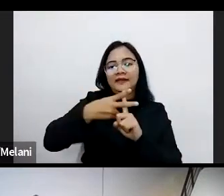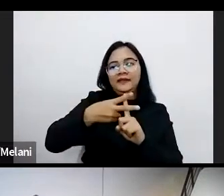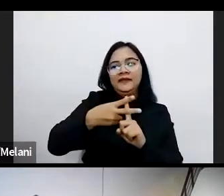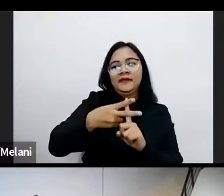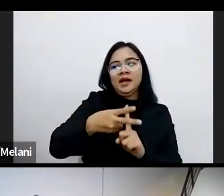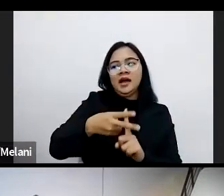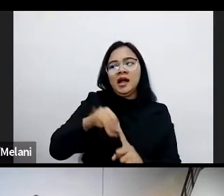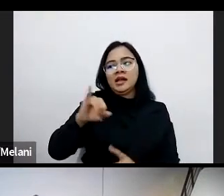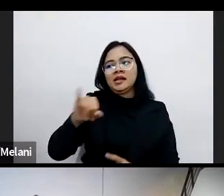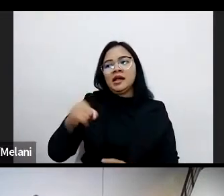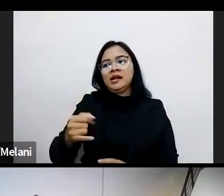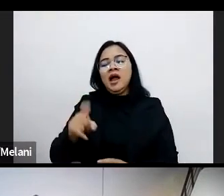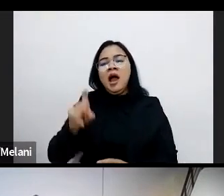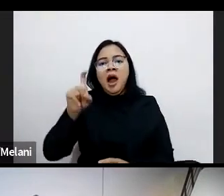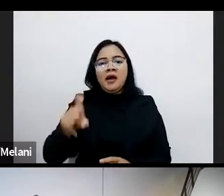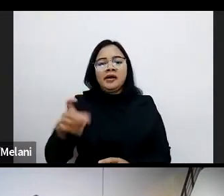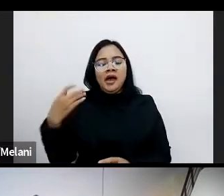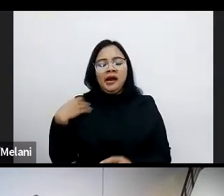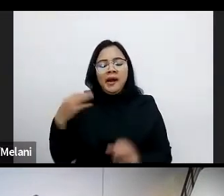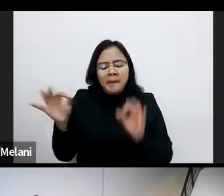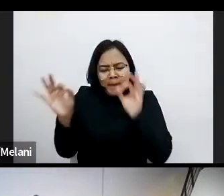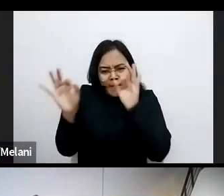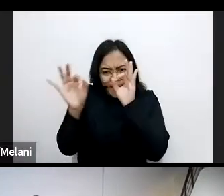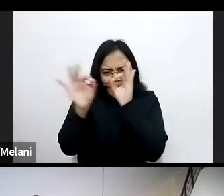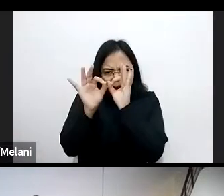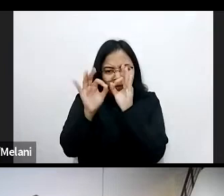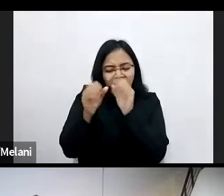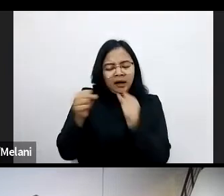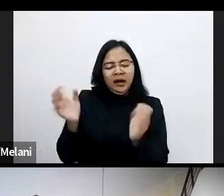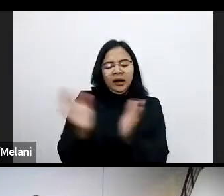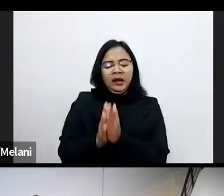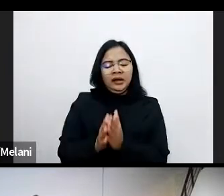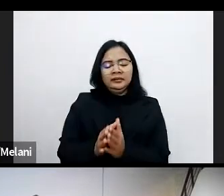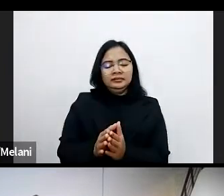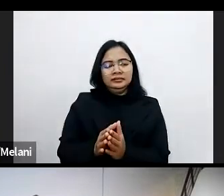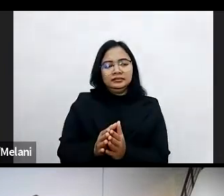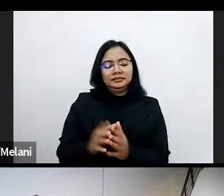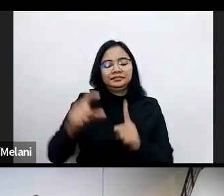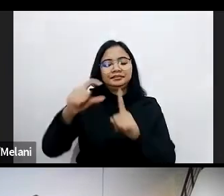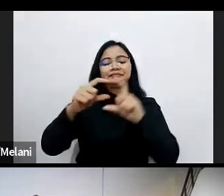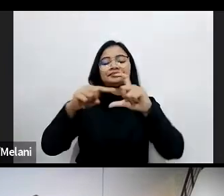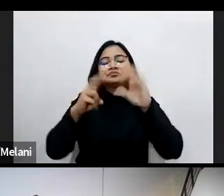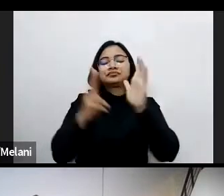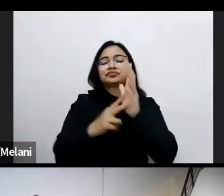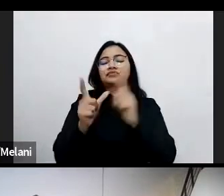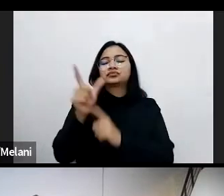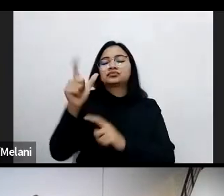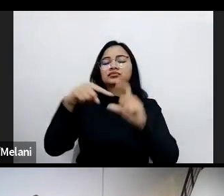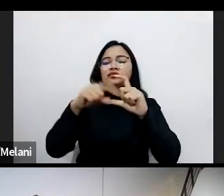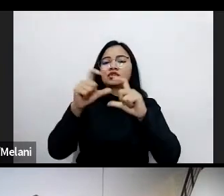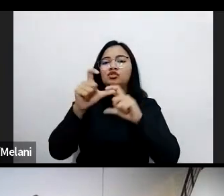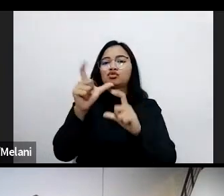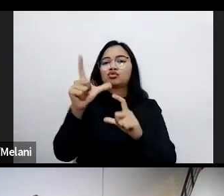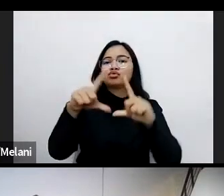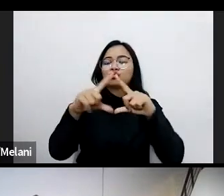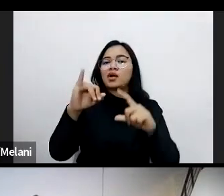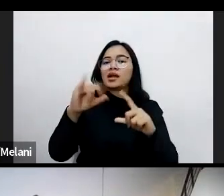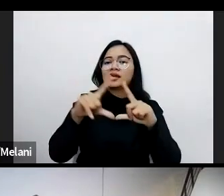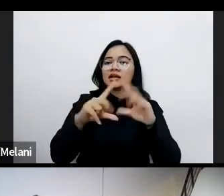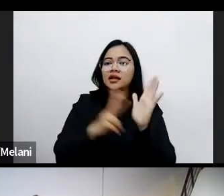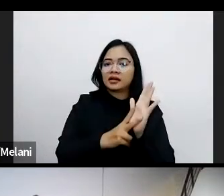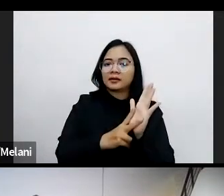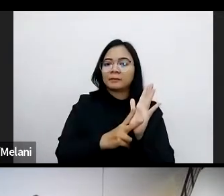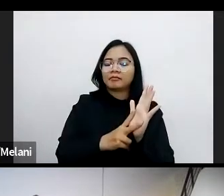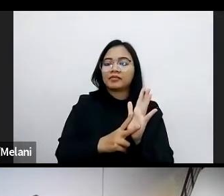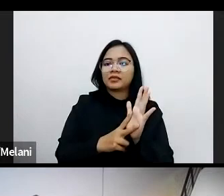pendekatan atau penyesuaian di dalam metode pembelajaran atau pendekatan-pendekatan yang dipakai yang mengakomodir